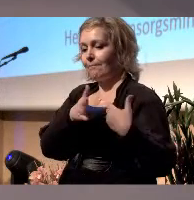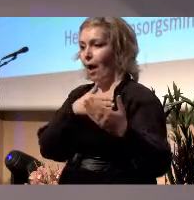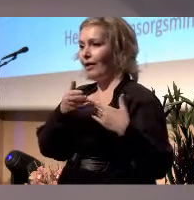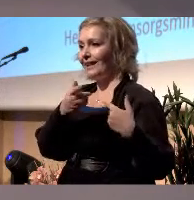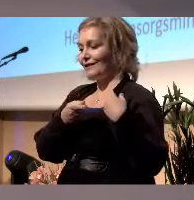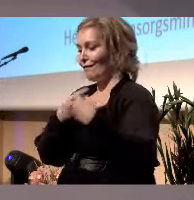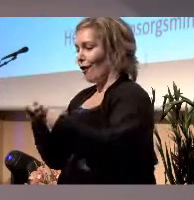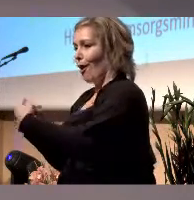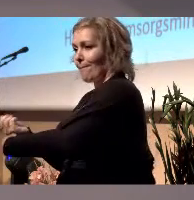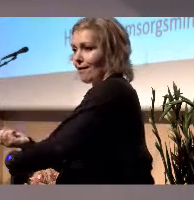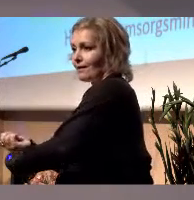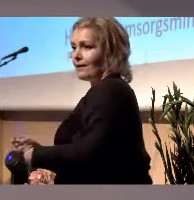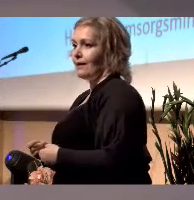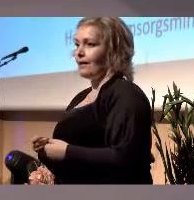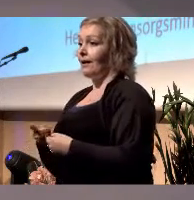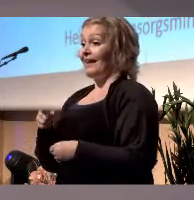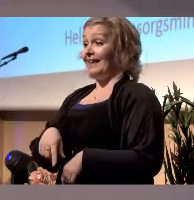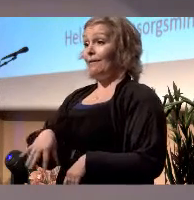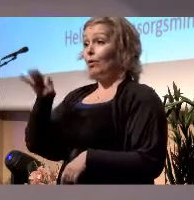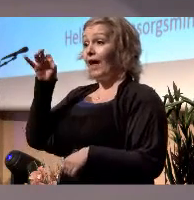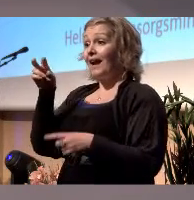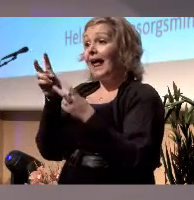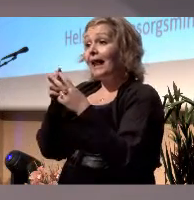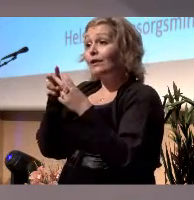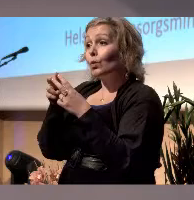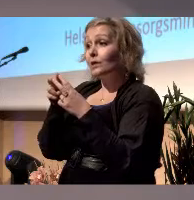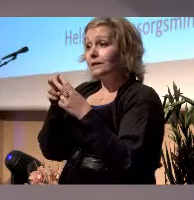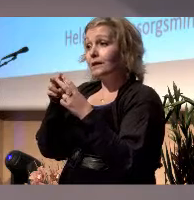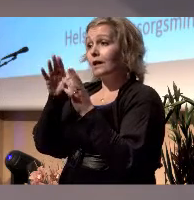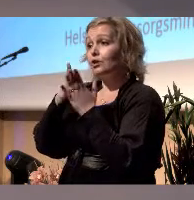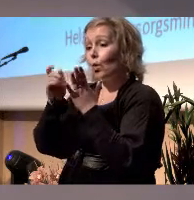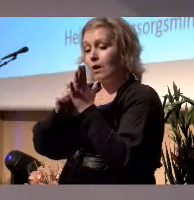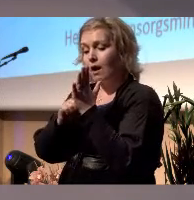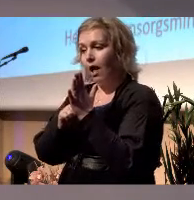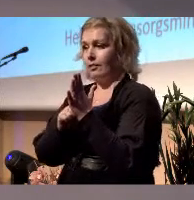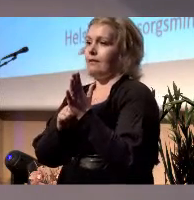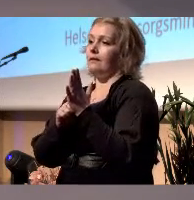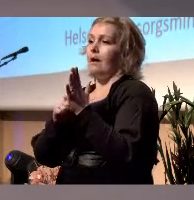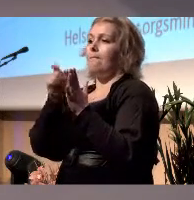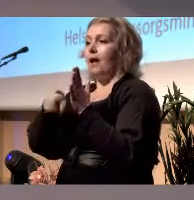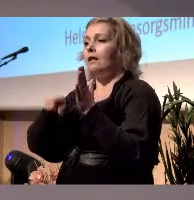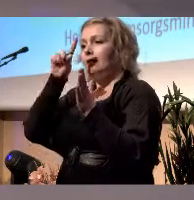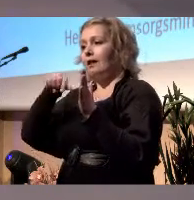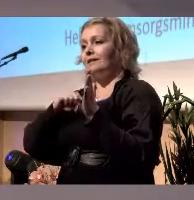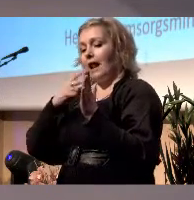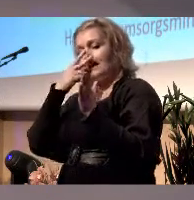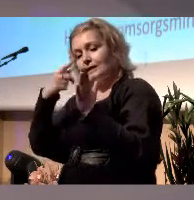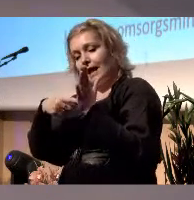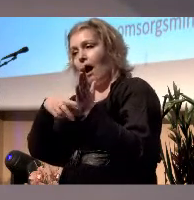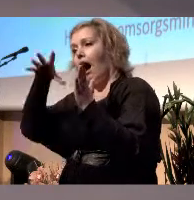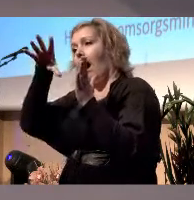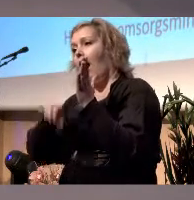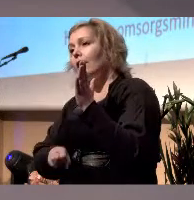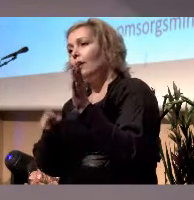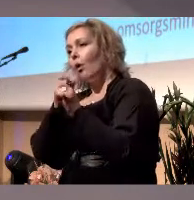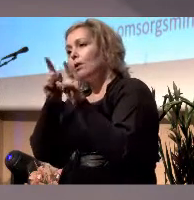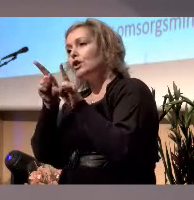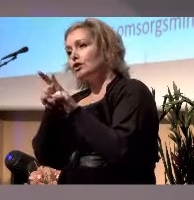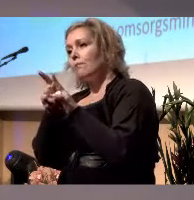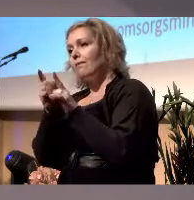behandlingsforløpet. I moderne elektroniske journaler så skal pasienten kunne se alle opplysninger